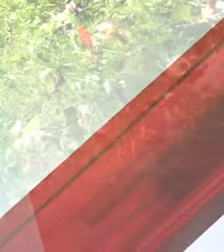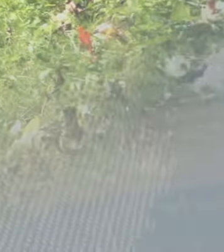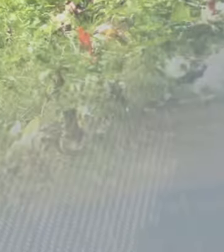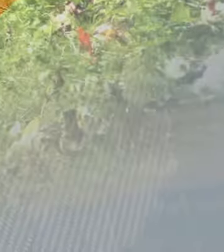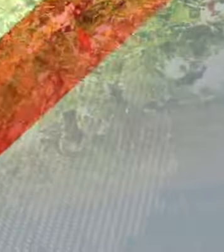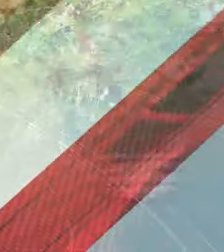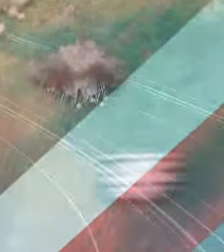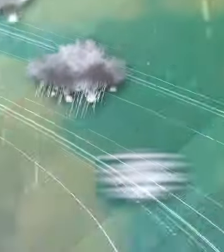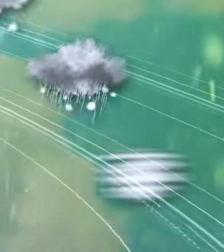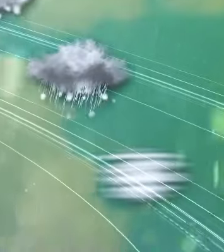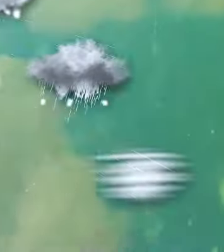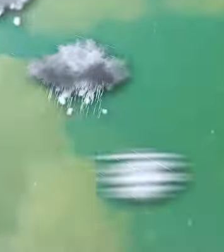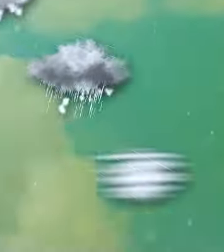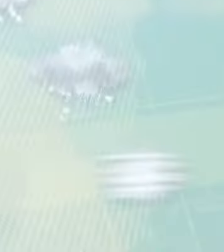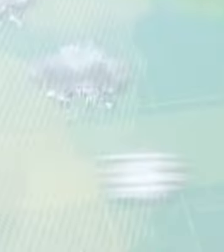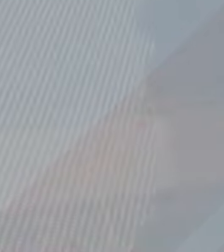днём восені.